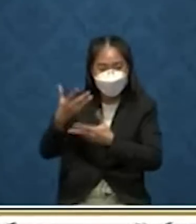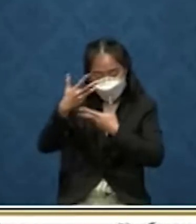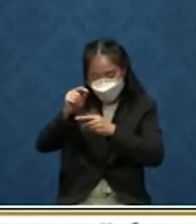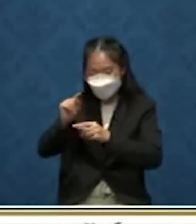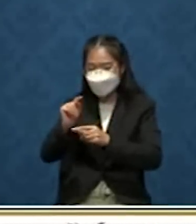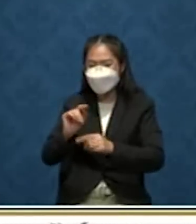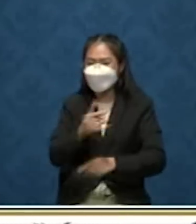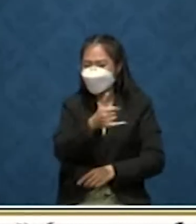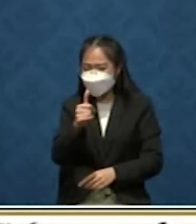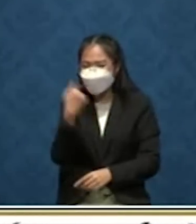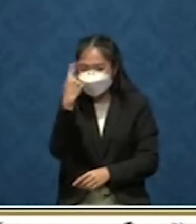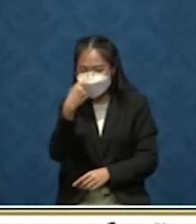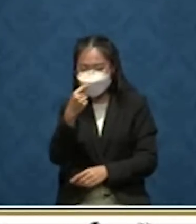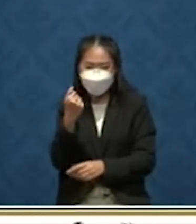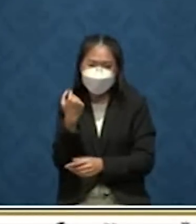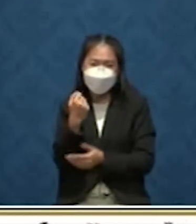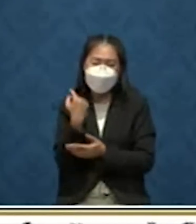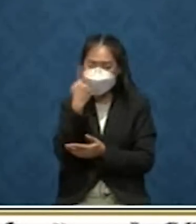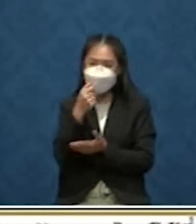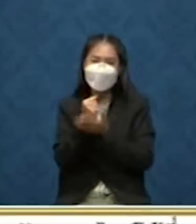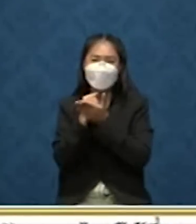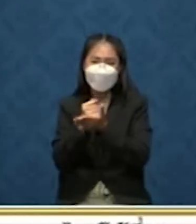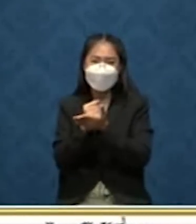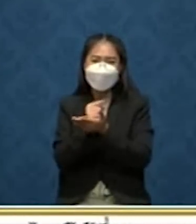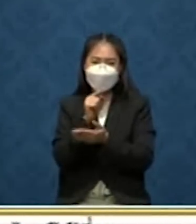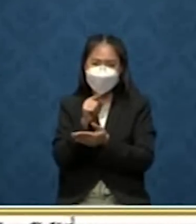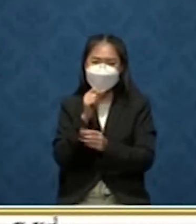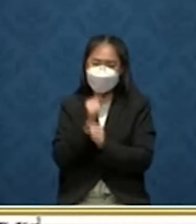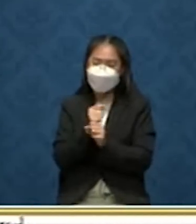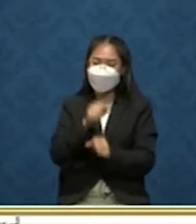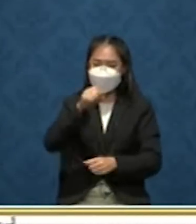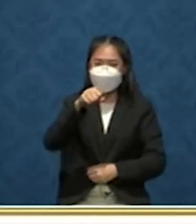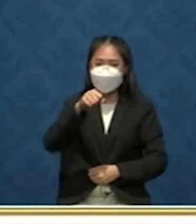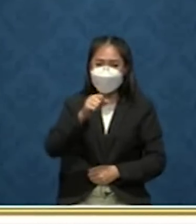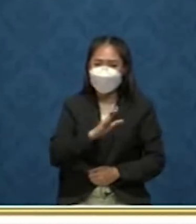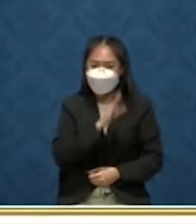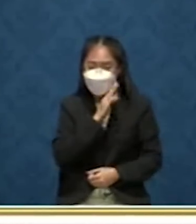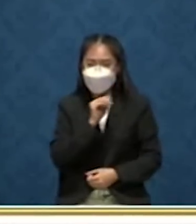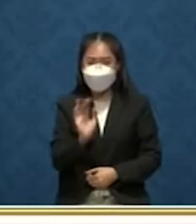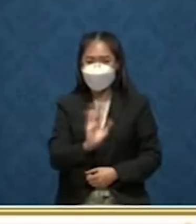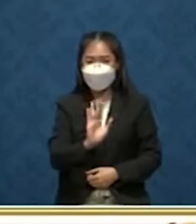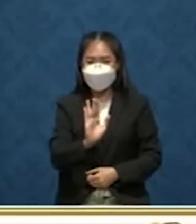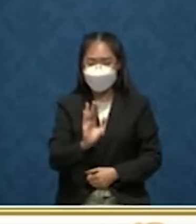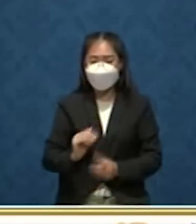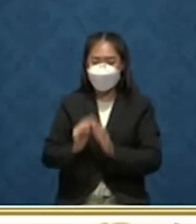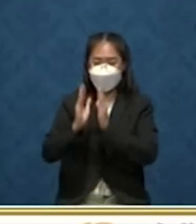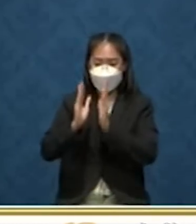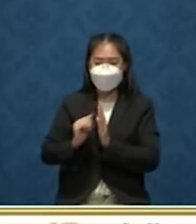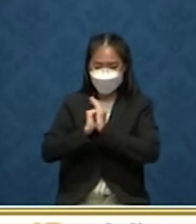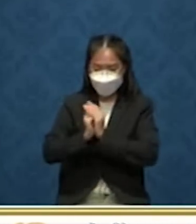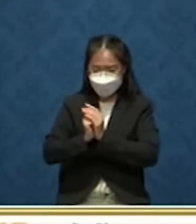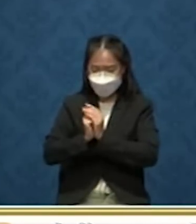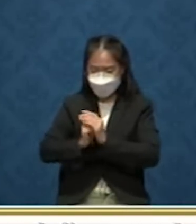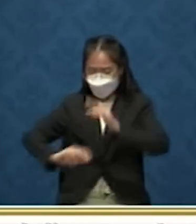อกคนไหนประสารงานให้ผู้กำกับคนนี้ทำแบบนี้หอเปล่าถ้าไม่ใช่ว่าทางการจีนเขากดจนมา